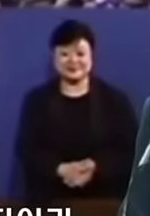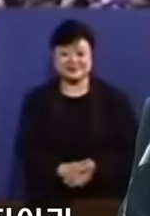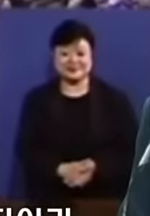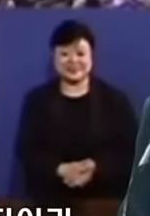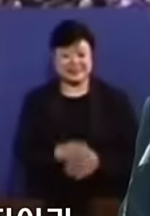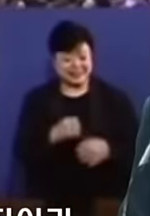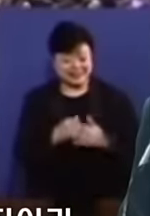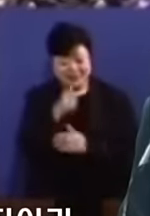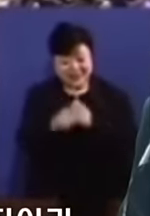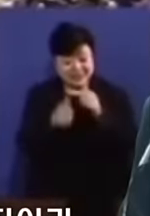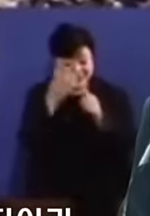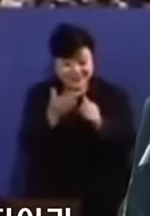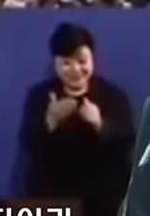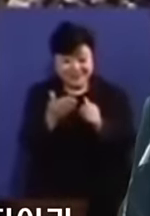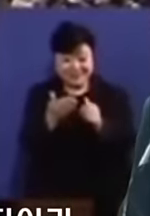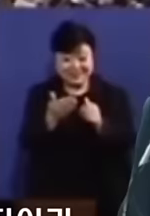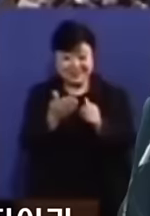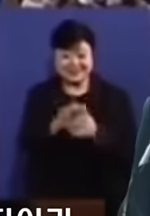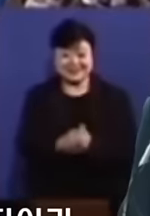그러니까 하나님께서